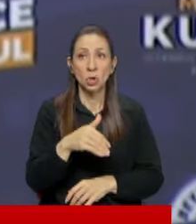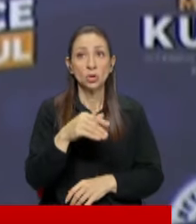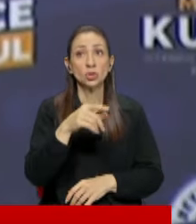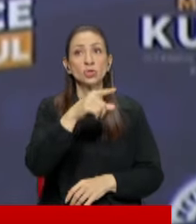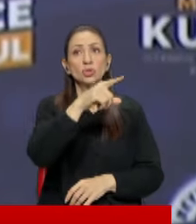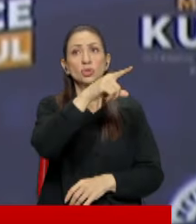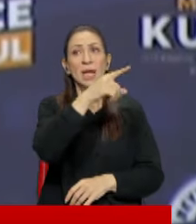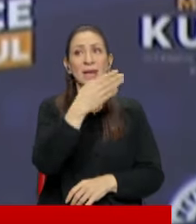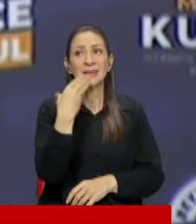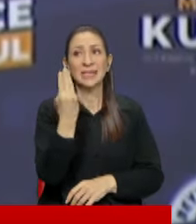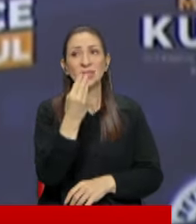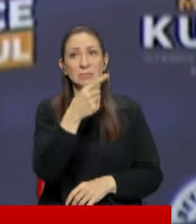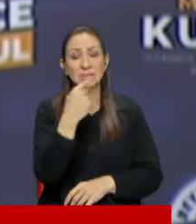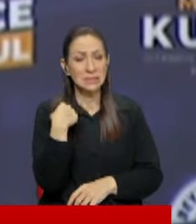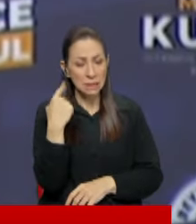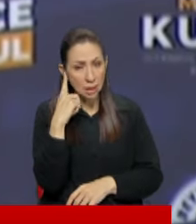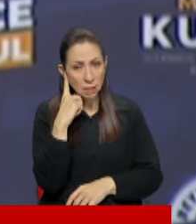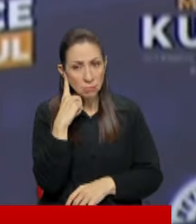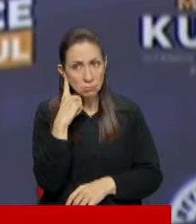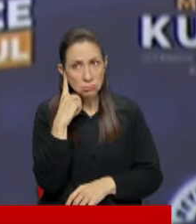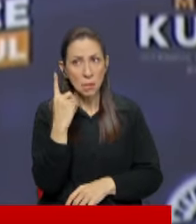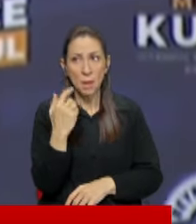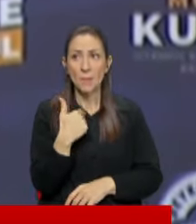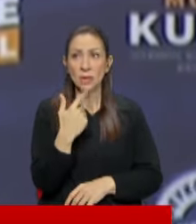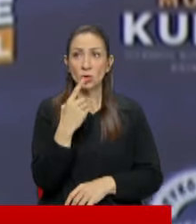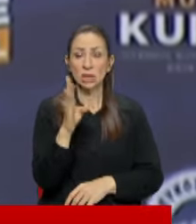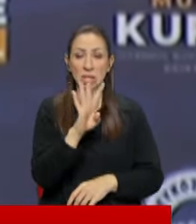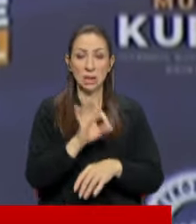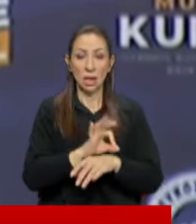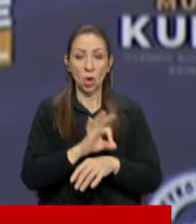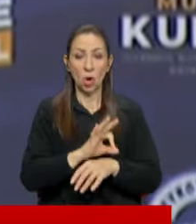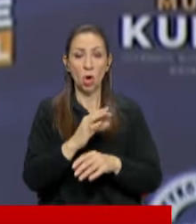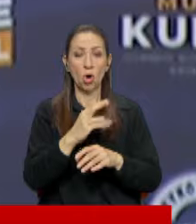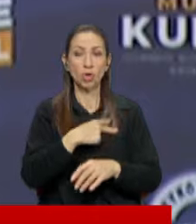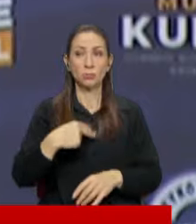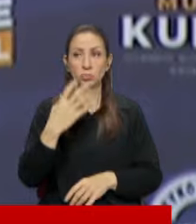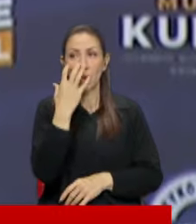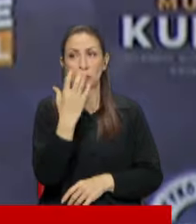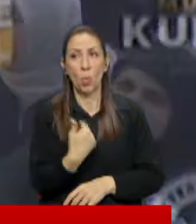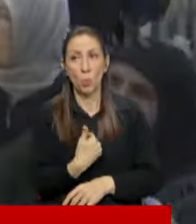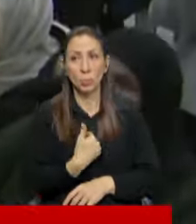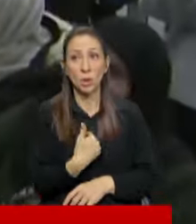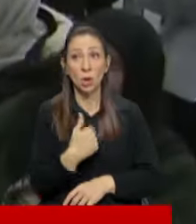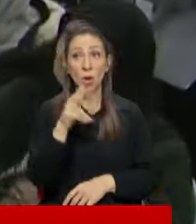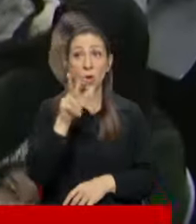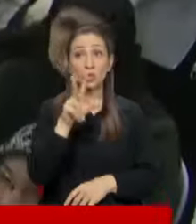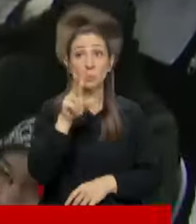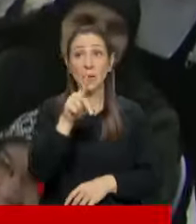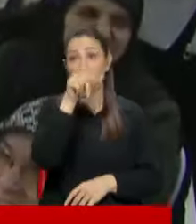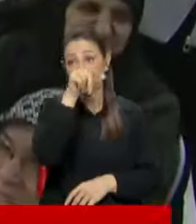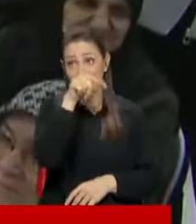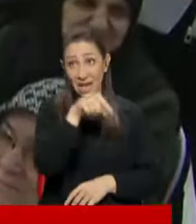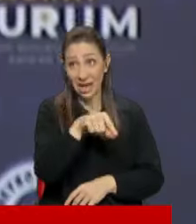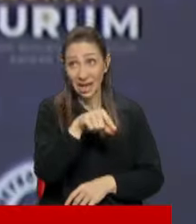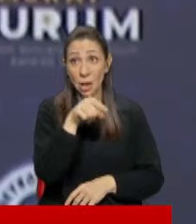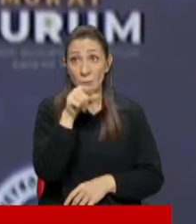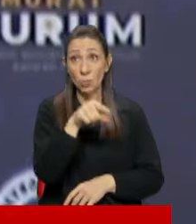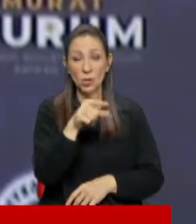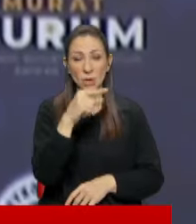Şurada gençlerimizi dinledik. Ben diyor 40 dakika otobüs bekliyorum. 40 dakika. 31 Mart'ta